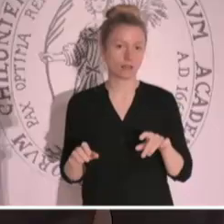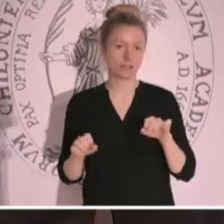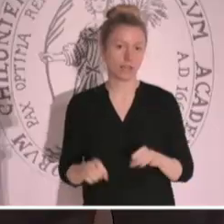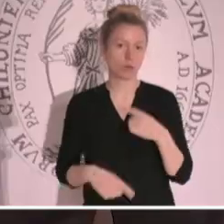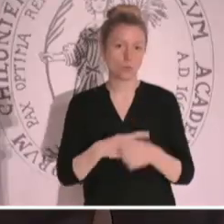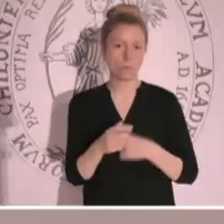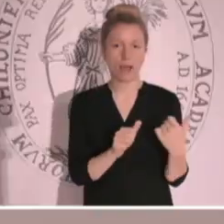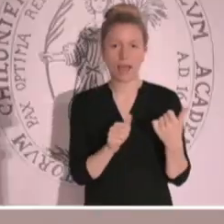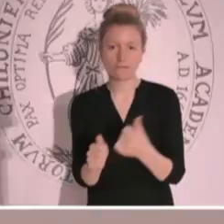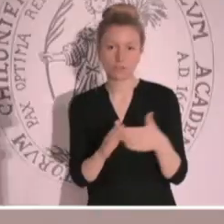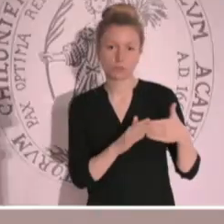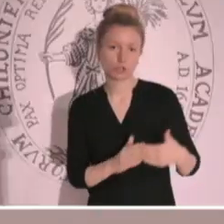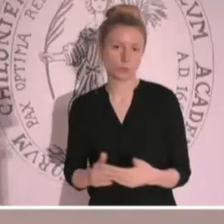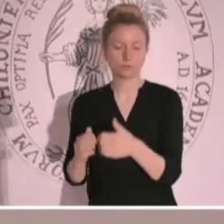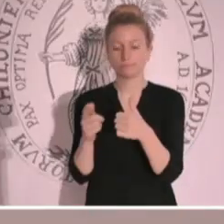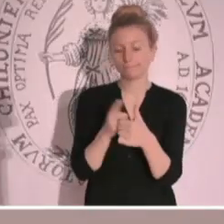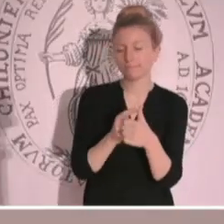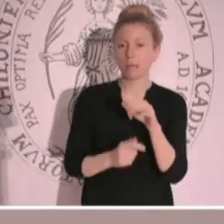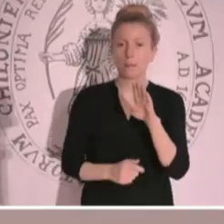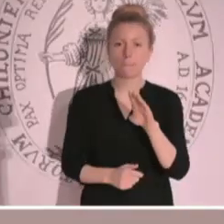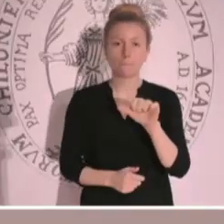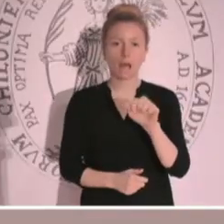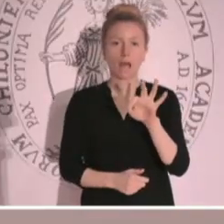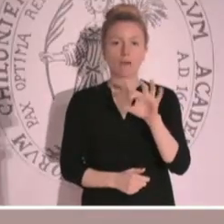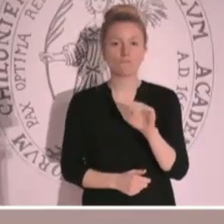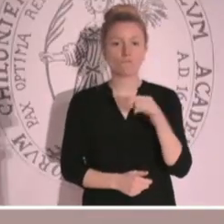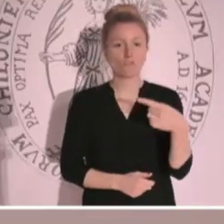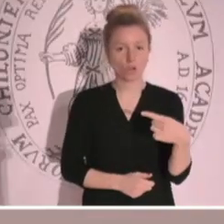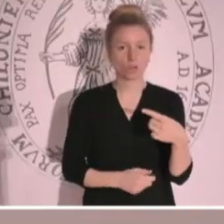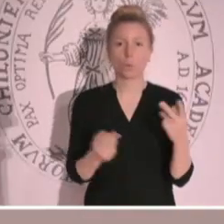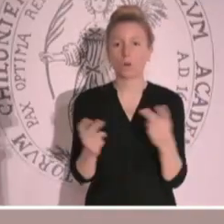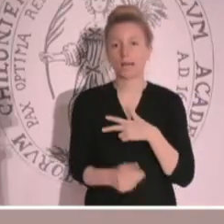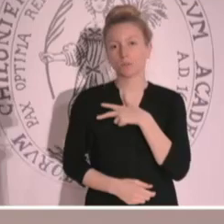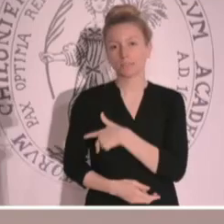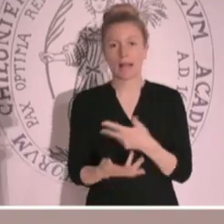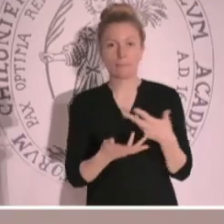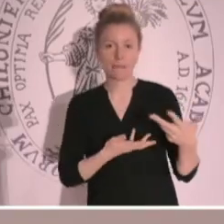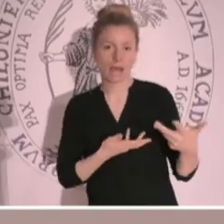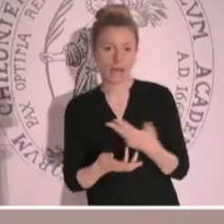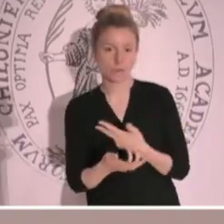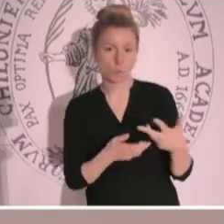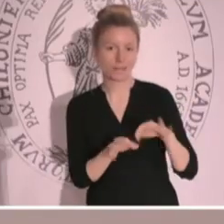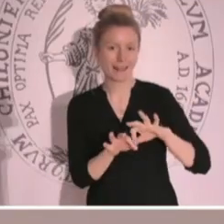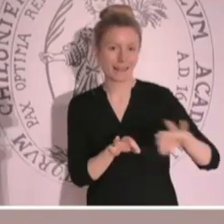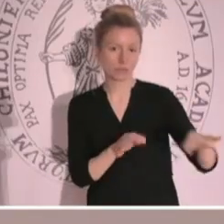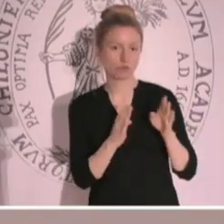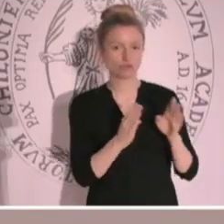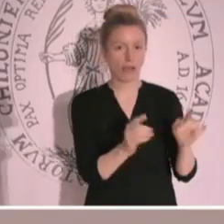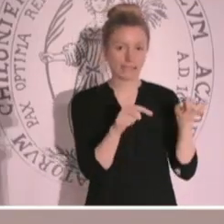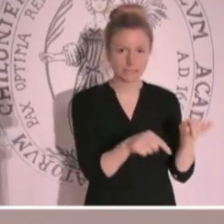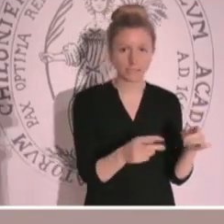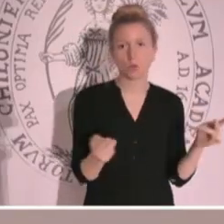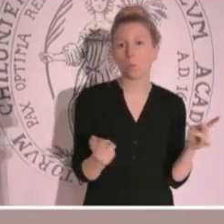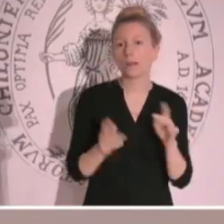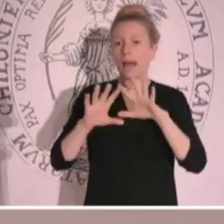eine BAföG- und Sozialberatung mit Diana, Silvia und Kai in der Leibnizstraße ist oder eine allgemeine Studienberatung mit